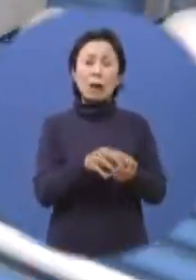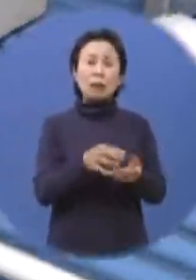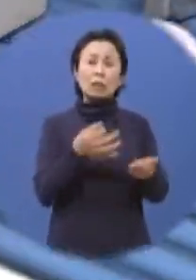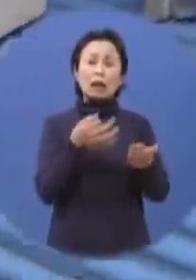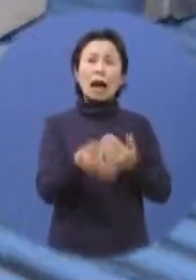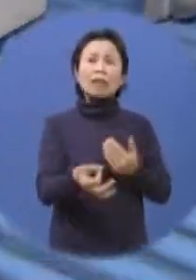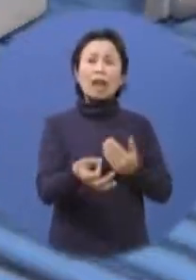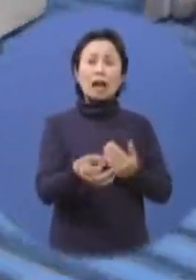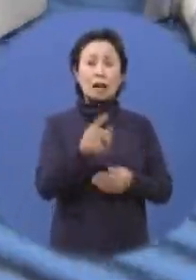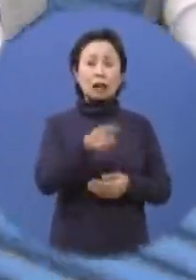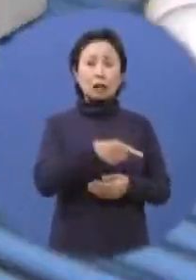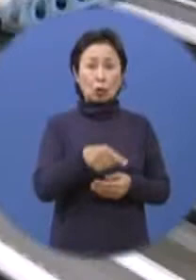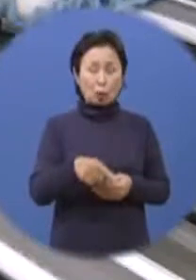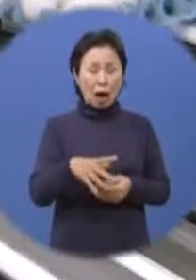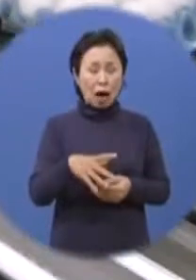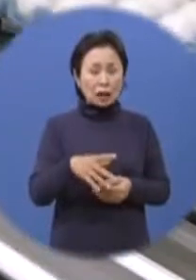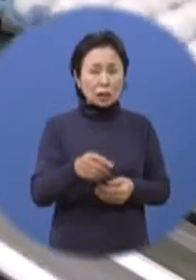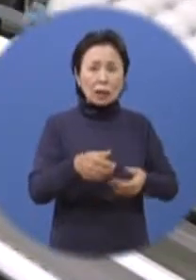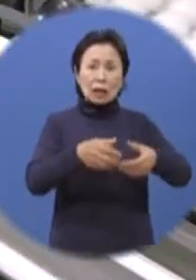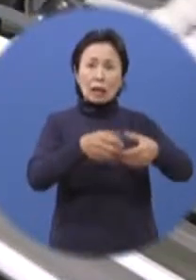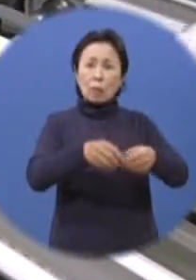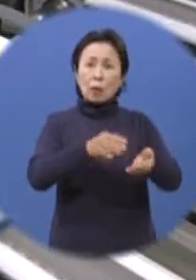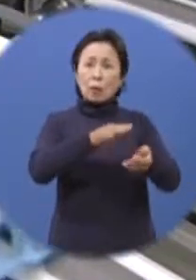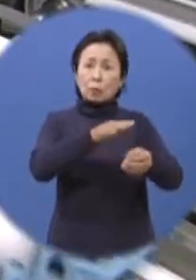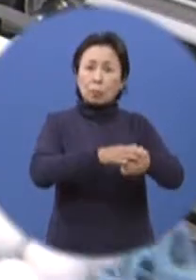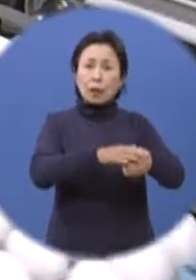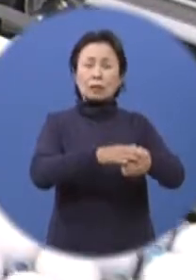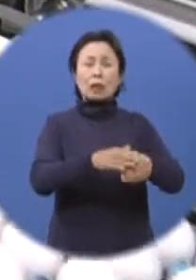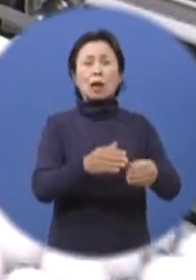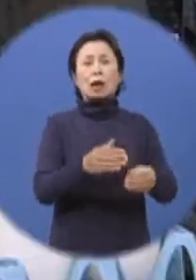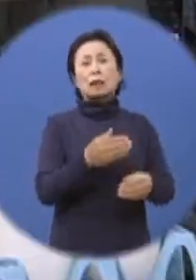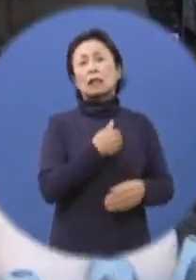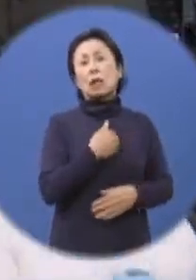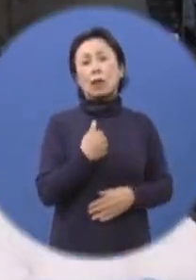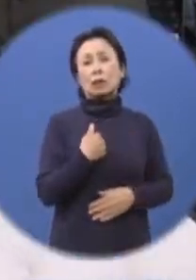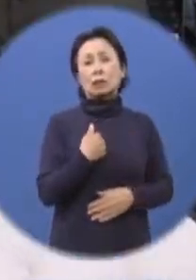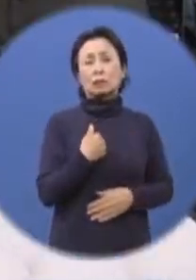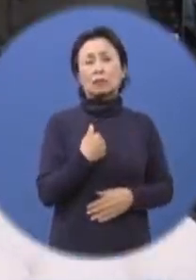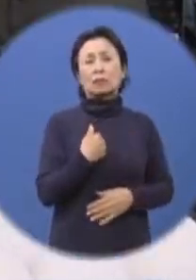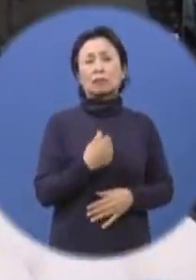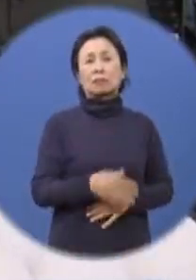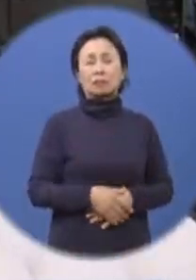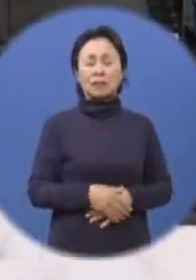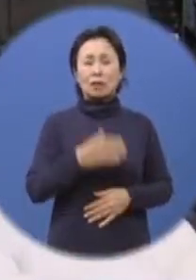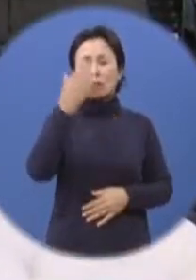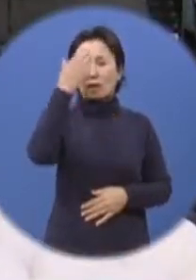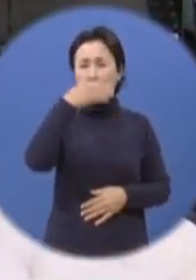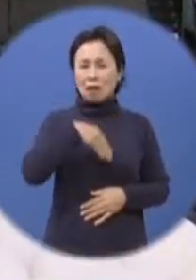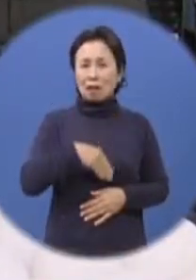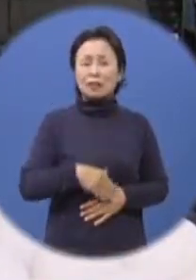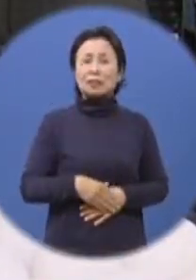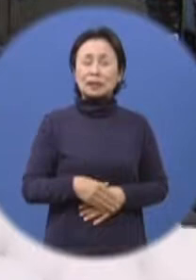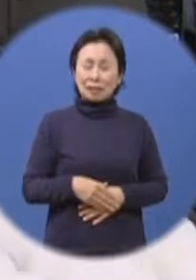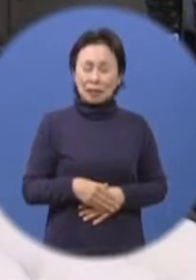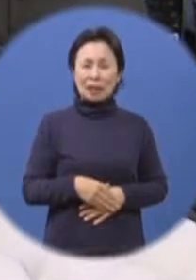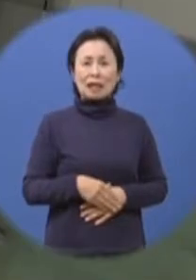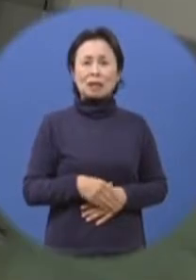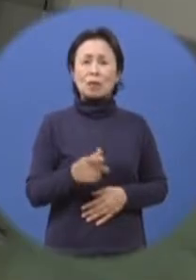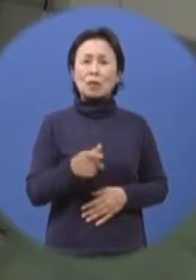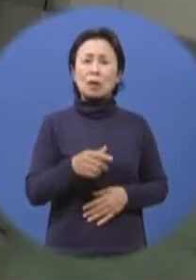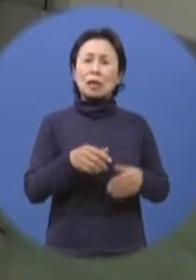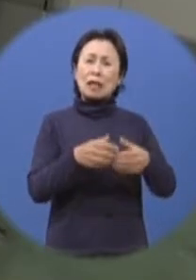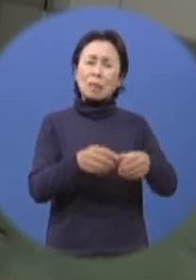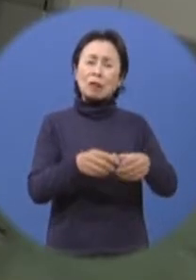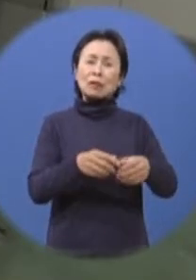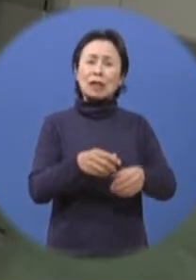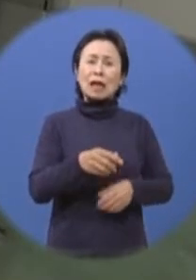と様のところまで行って暗示食べてくれますん卵と言いました鳥インフルエンザとかねそう心配なところもあるんですけど